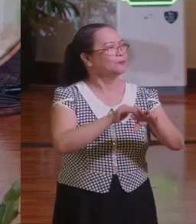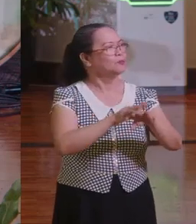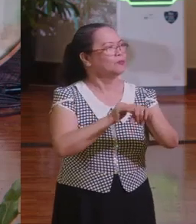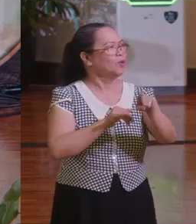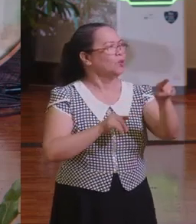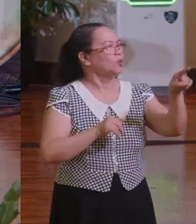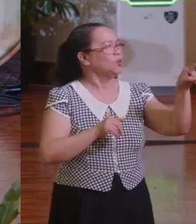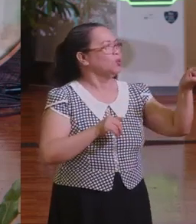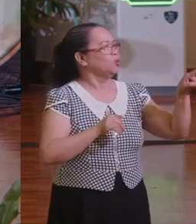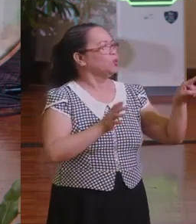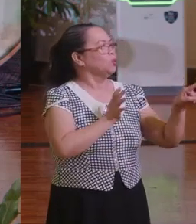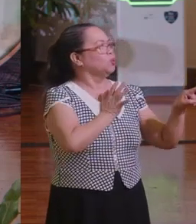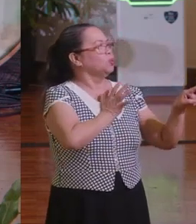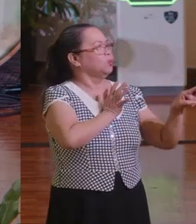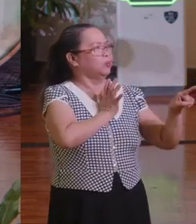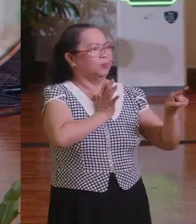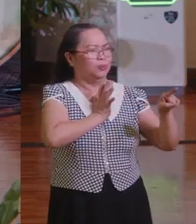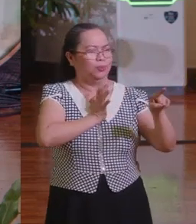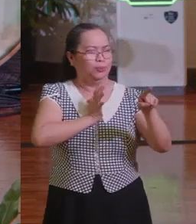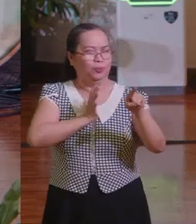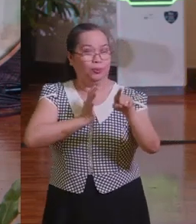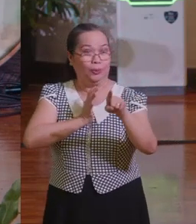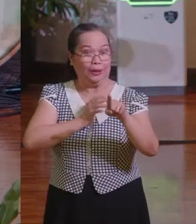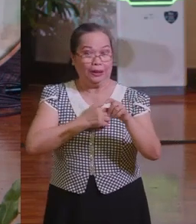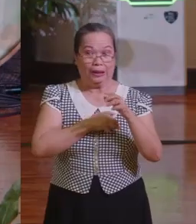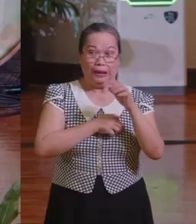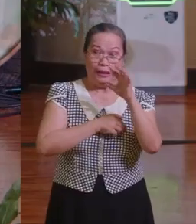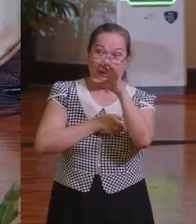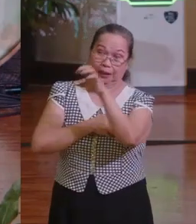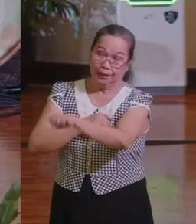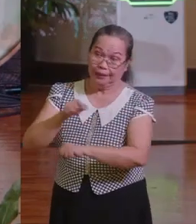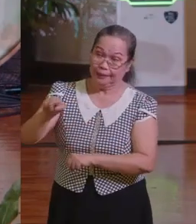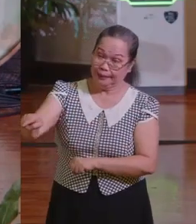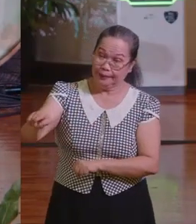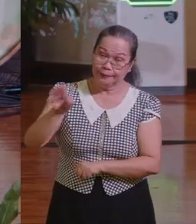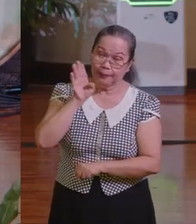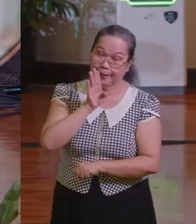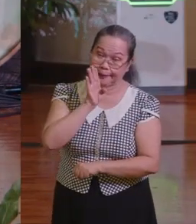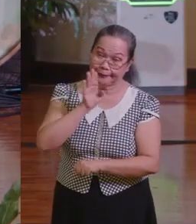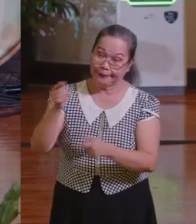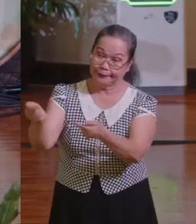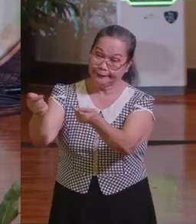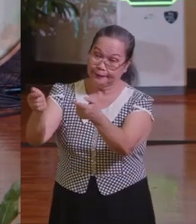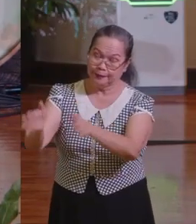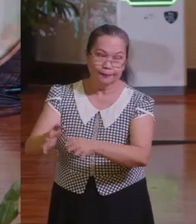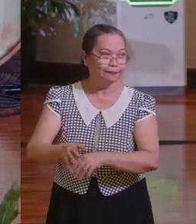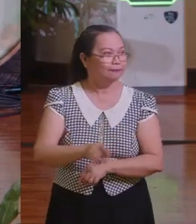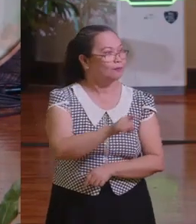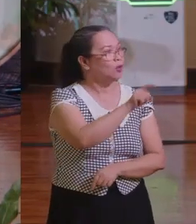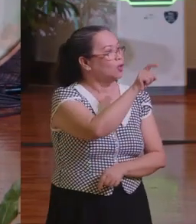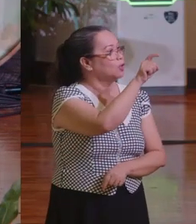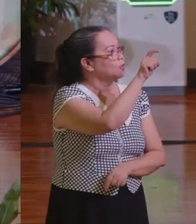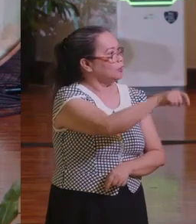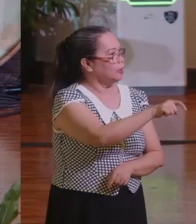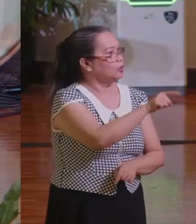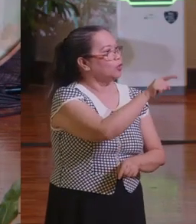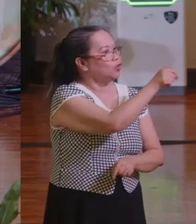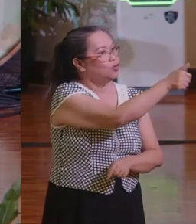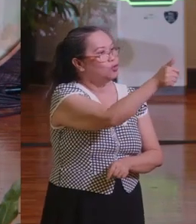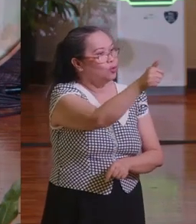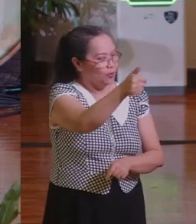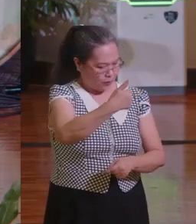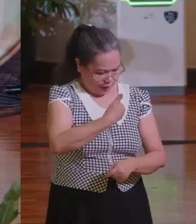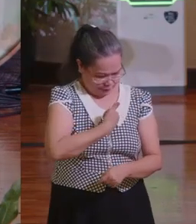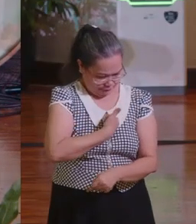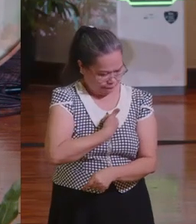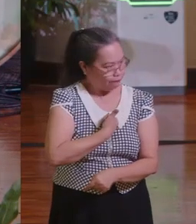who are spiritual. Kung kayo ay magtutuwid ng isang kapatid sa pananampalataya, tiyakin ninyo, tingnan muna ninyo